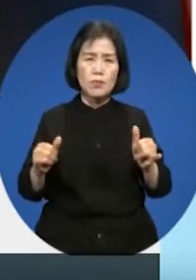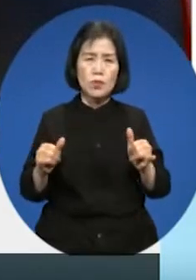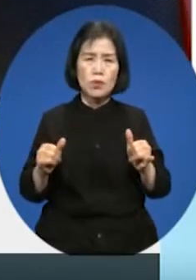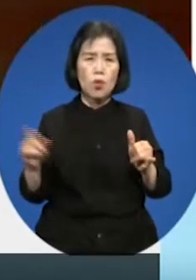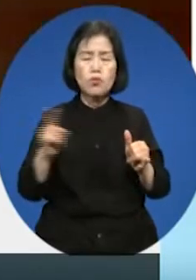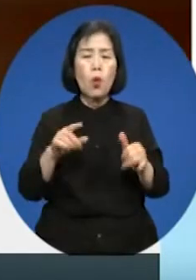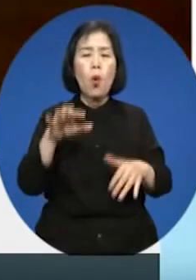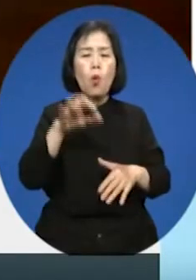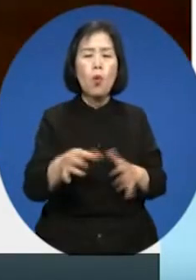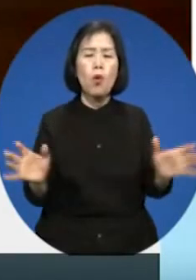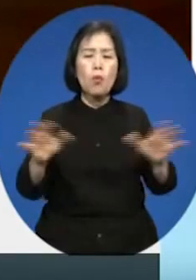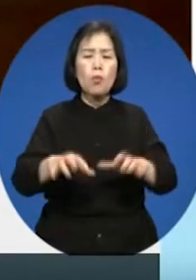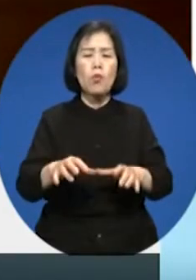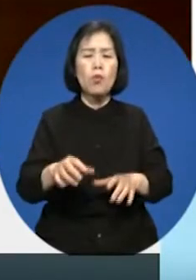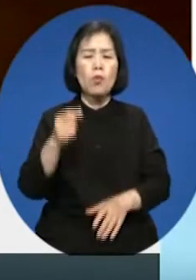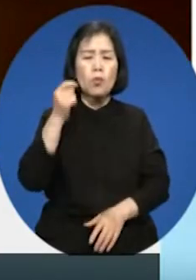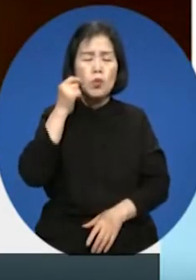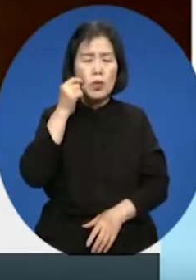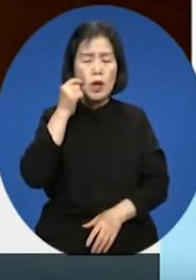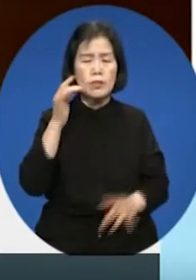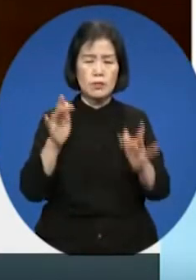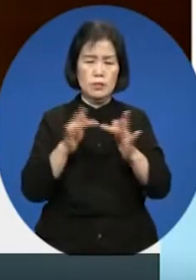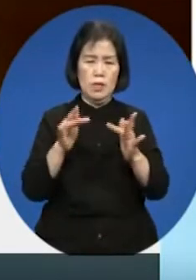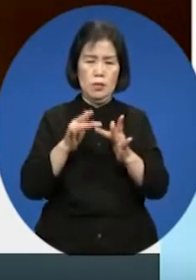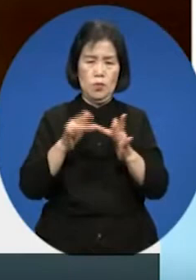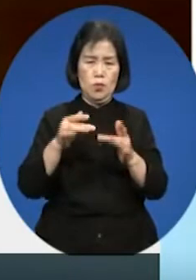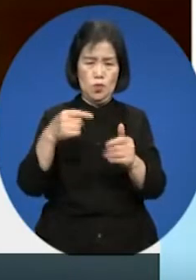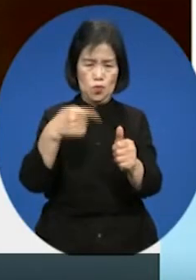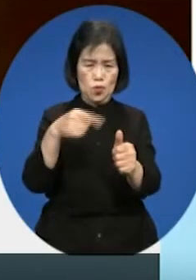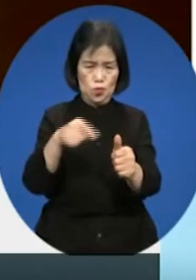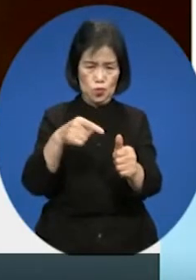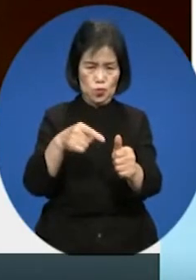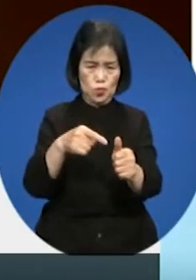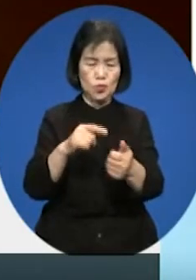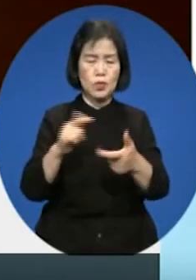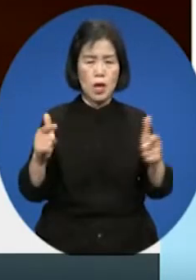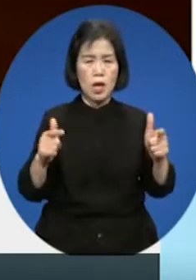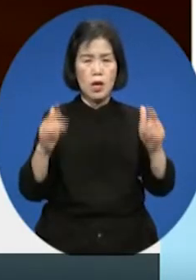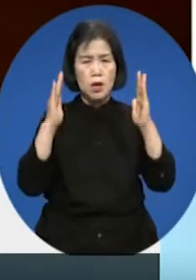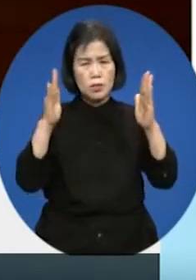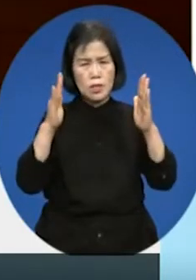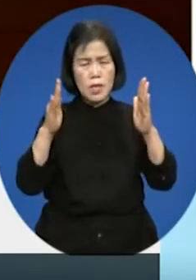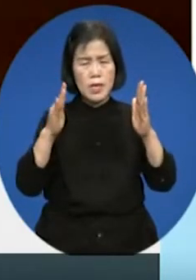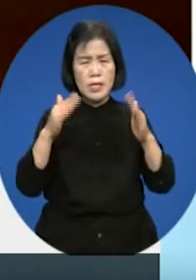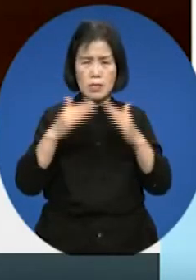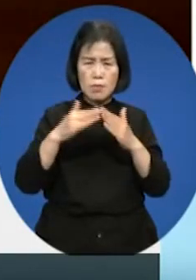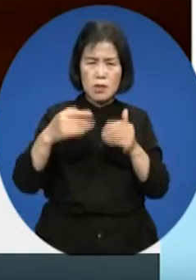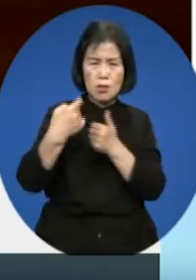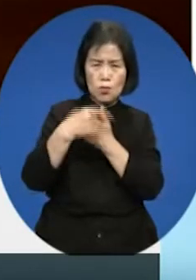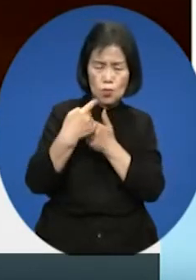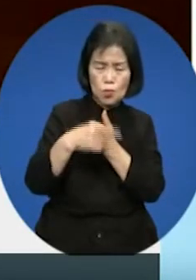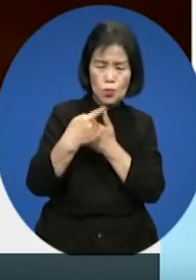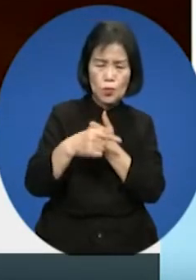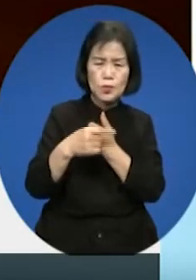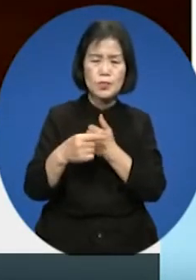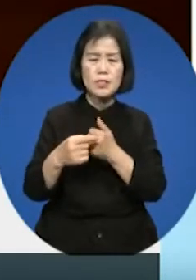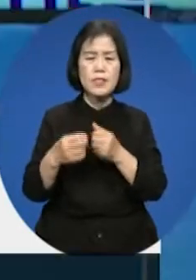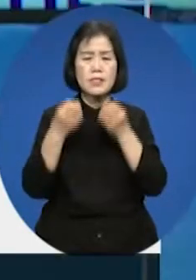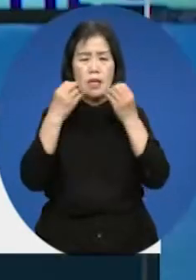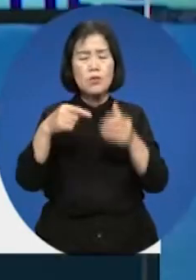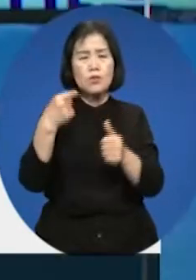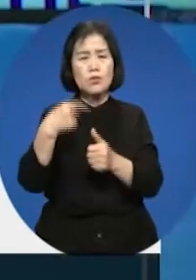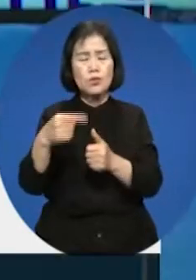어떤 공간에 오지 않고서라도 사이버로 교육을 받을 수 있고 다양한 형태의 집에서도 교육을 받을 수 있잖아요. 그래서 새로운 교육을